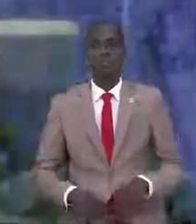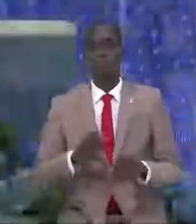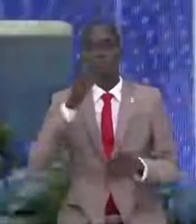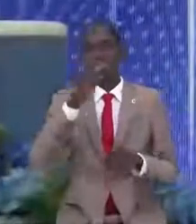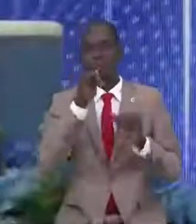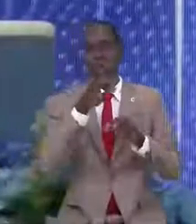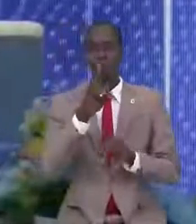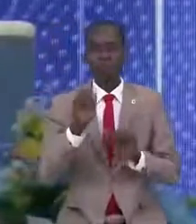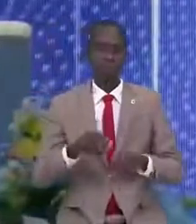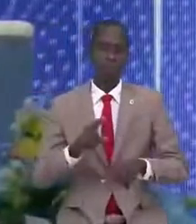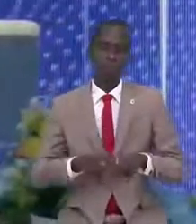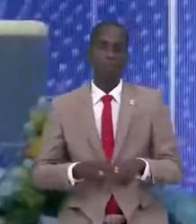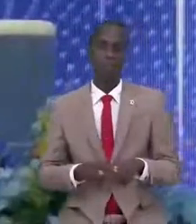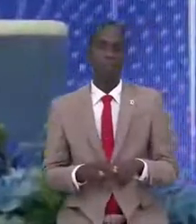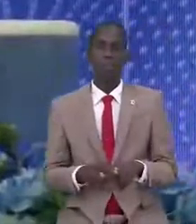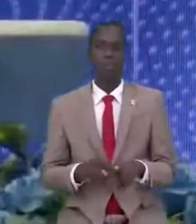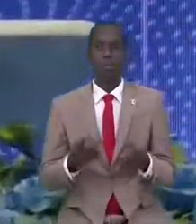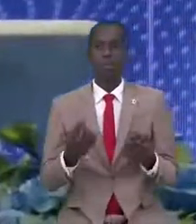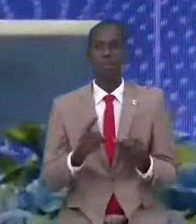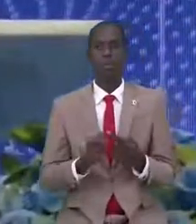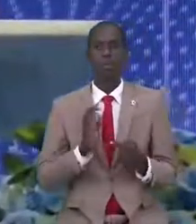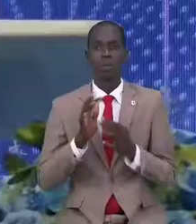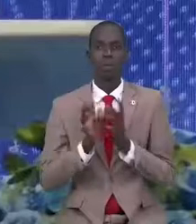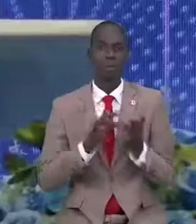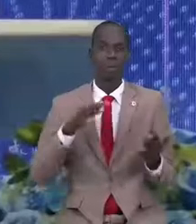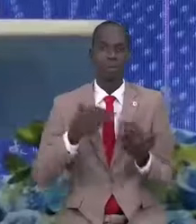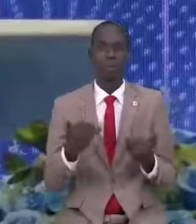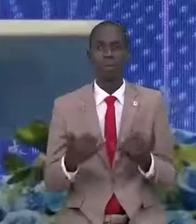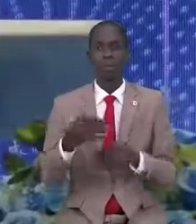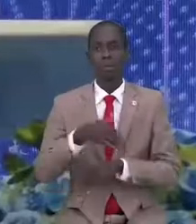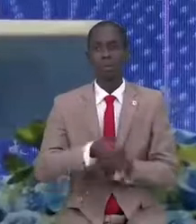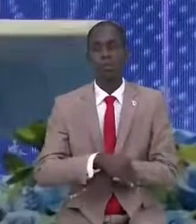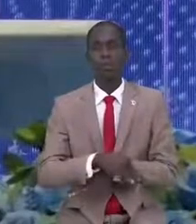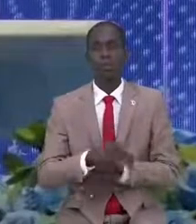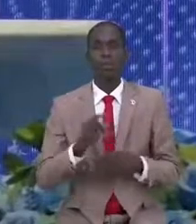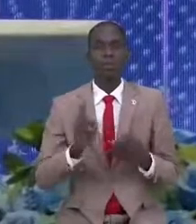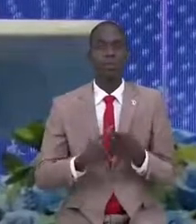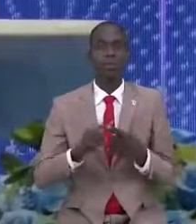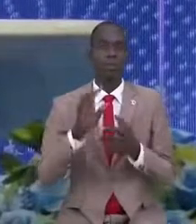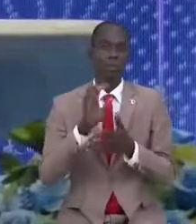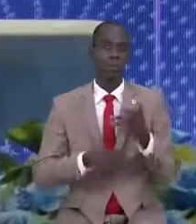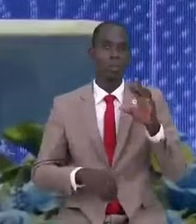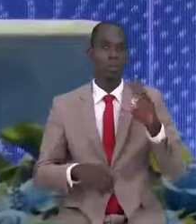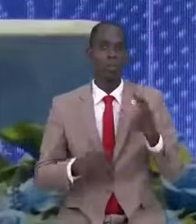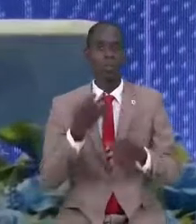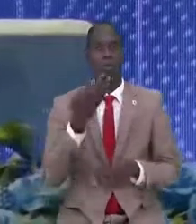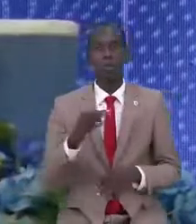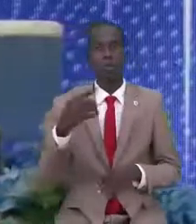Que le Seigneur vous bénisse. Nous sommes à l'étude biblique. Nous allons aux